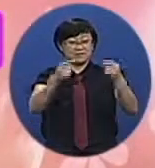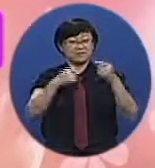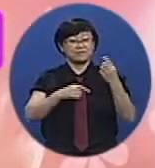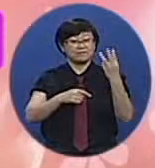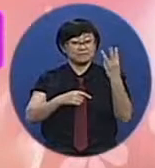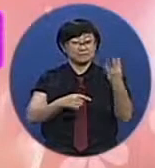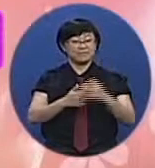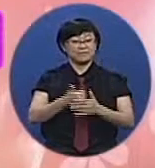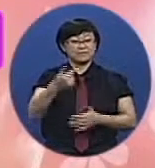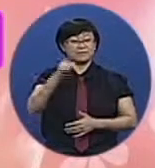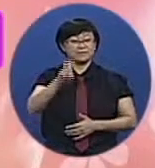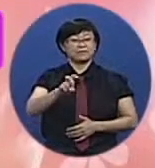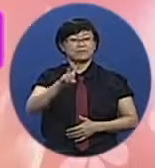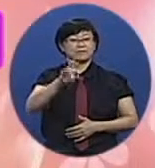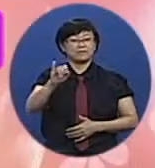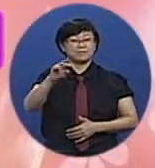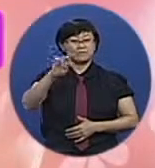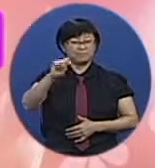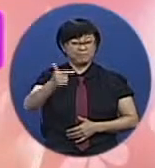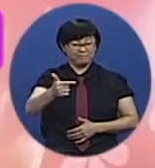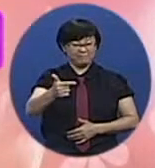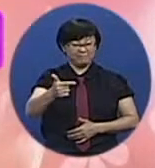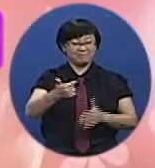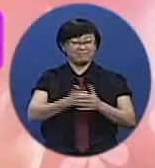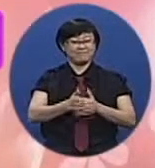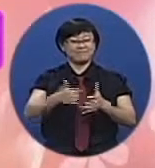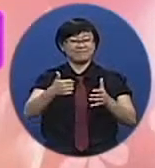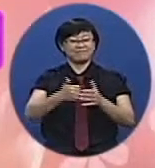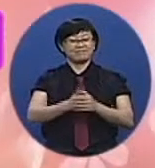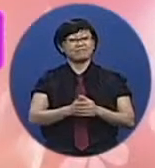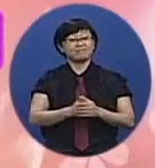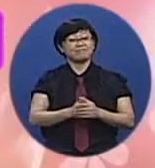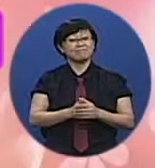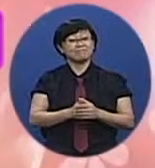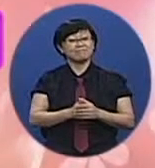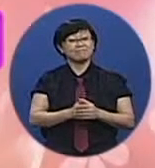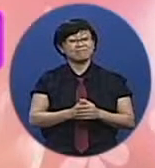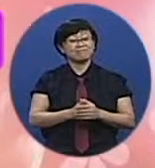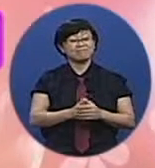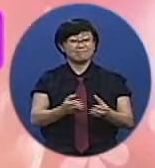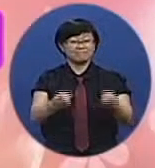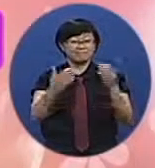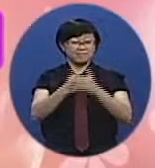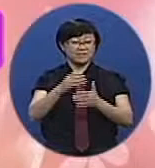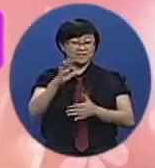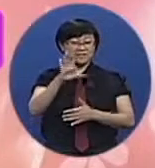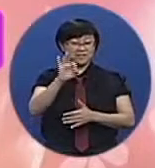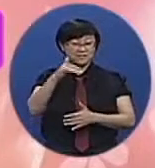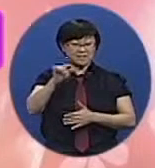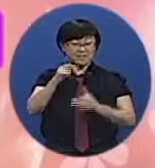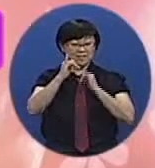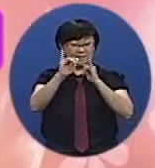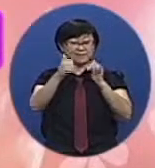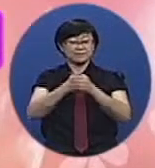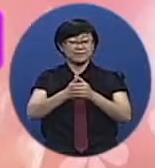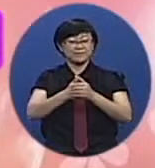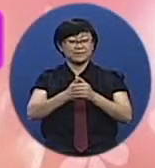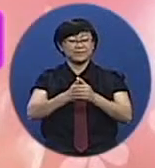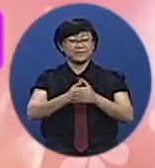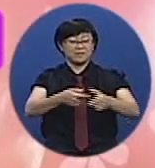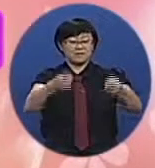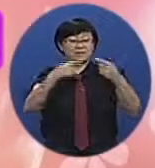참가번호 3번. 3번. 아직도 그대는 내 사랑 축하드립니다. 네, 자 아차상입니다.